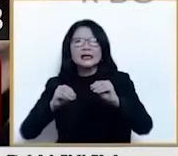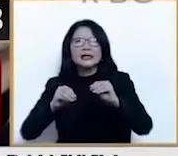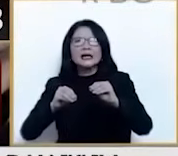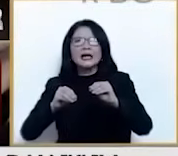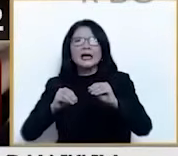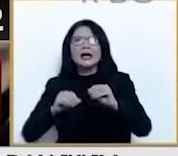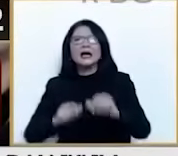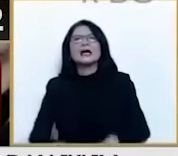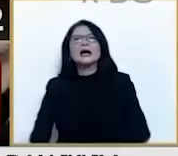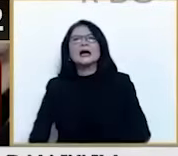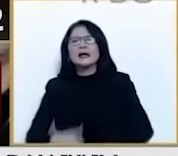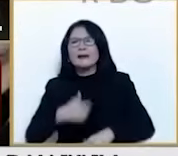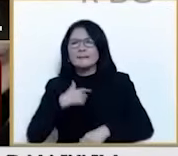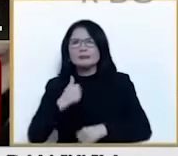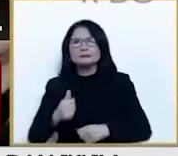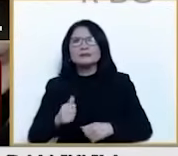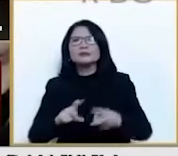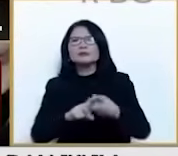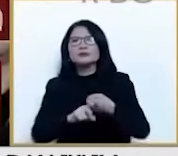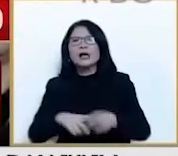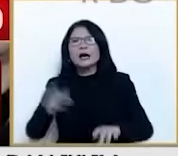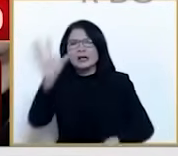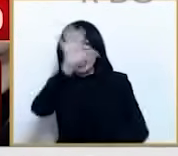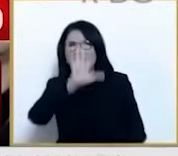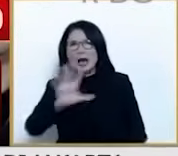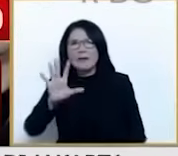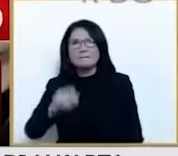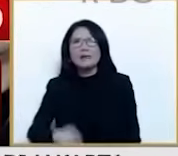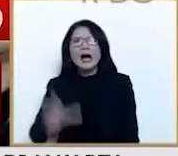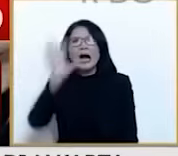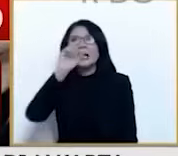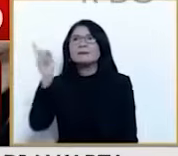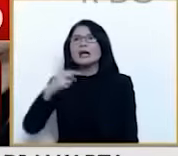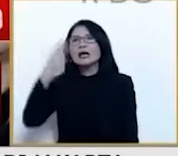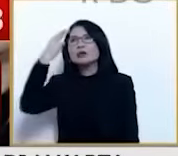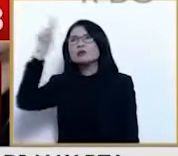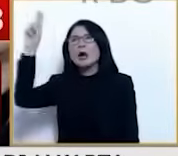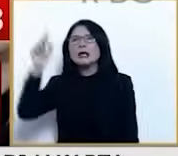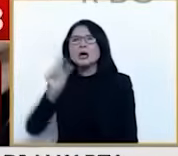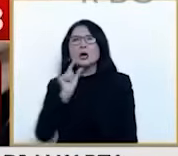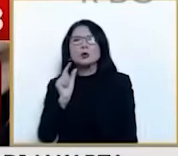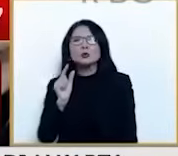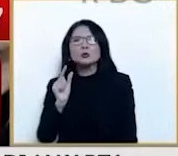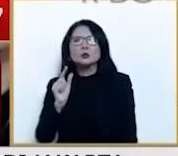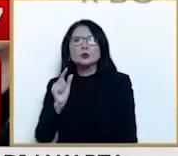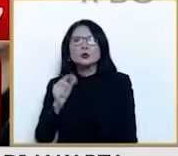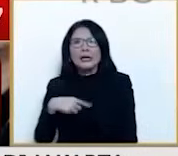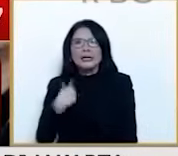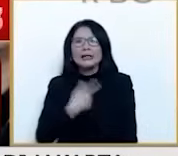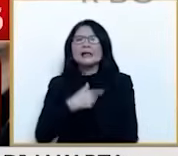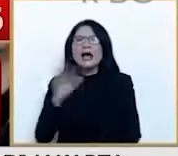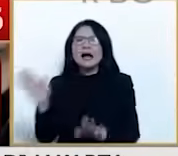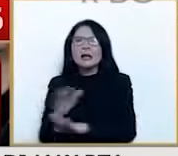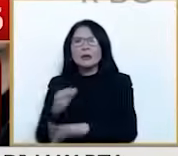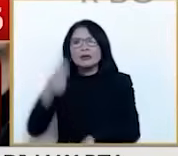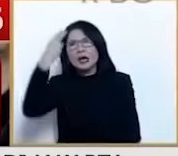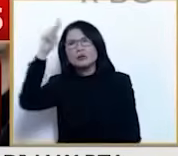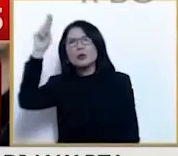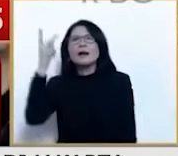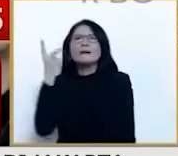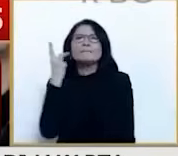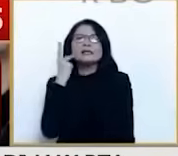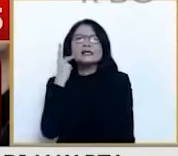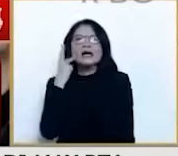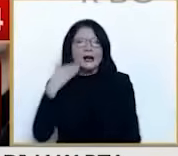dengan alam, karena alam diberikan oleh Tuhan untuk kita lestarikan. Tuhan menjaga